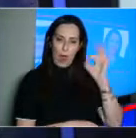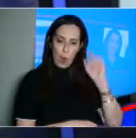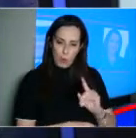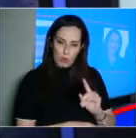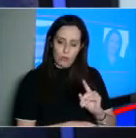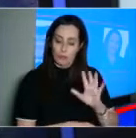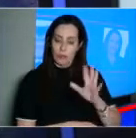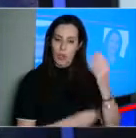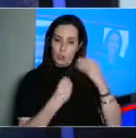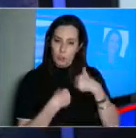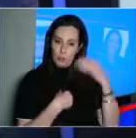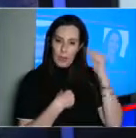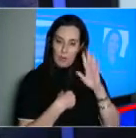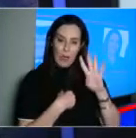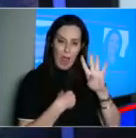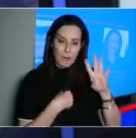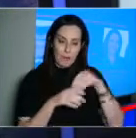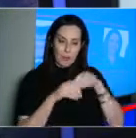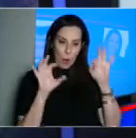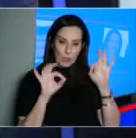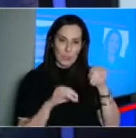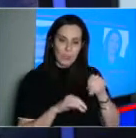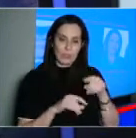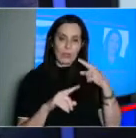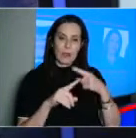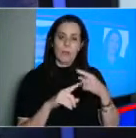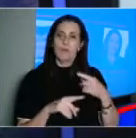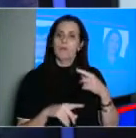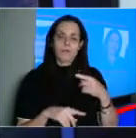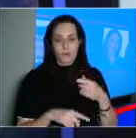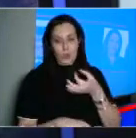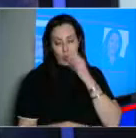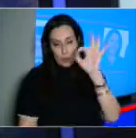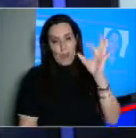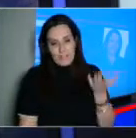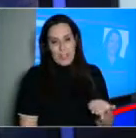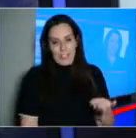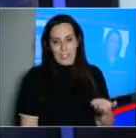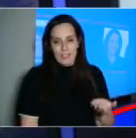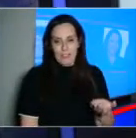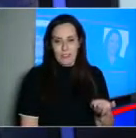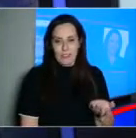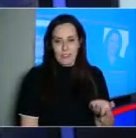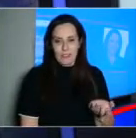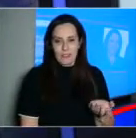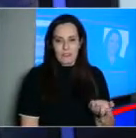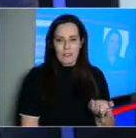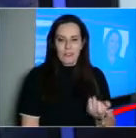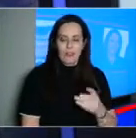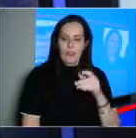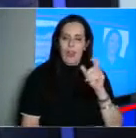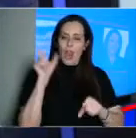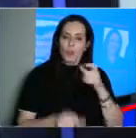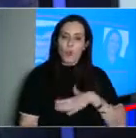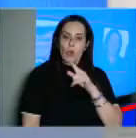40%, לפי מה שלימדו אותי בבית ספר, 4 מ-10, זה פי אין סוף יותר טוב מ-0 מ-10. ויוריץ. ככה. שהבוחרים רוצים